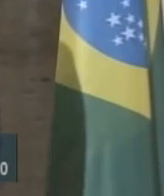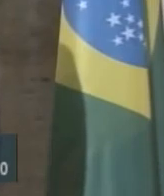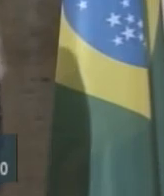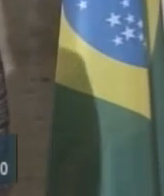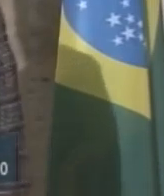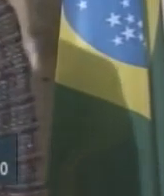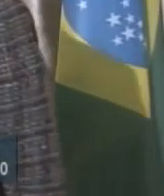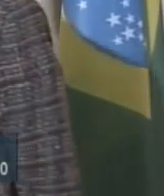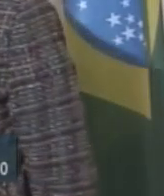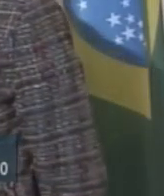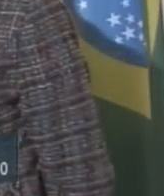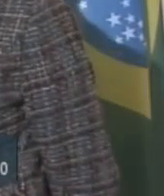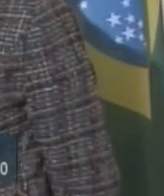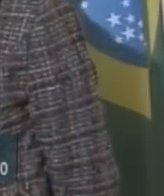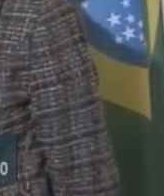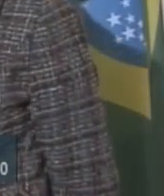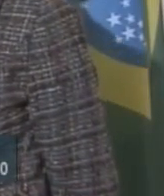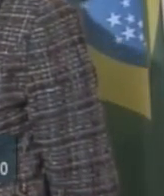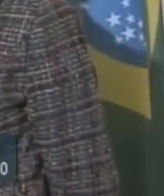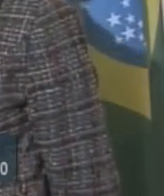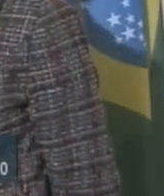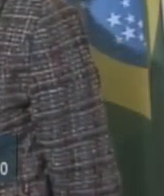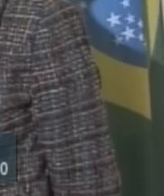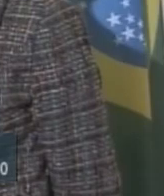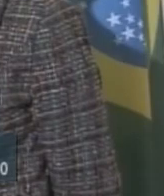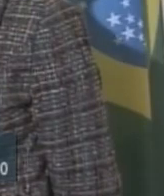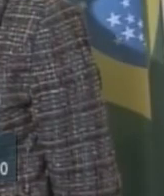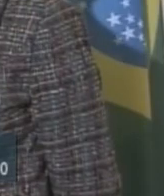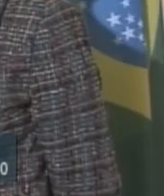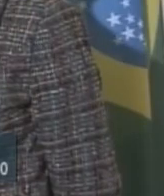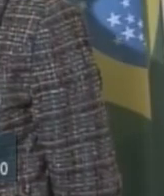петрол, мини залежи,